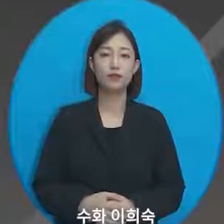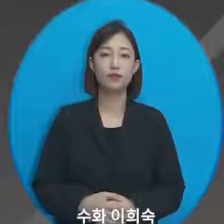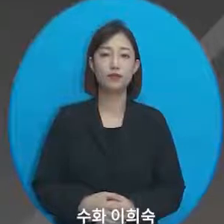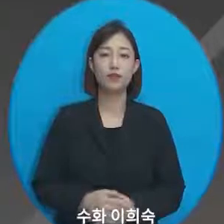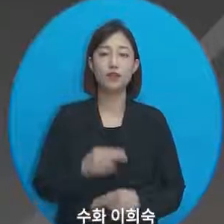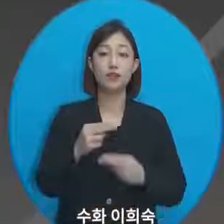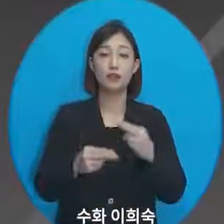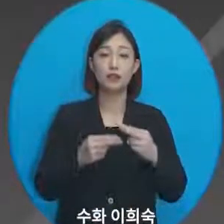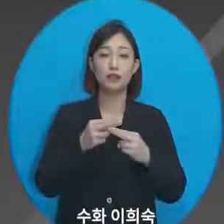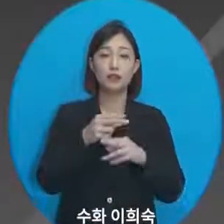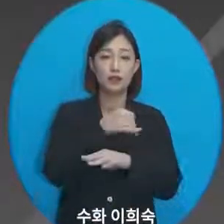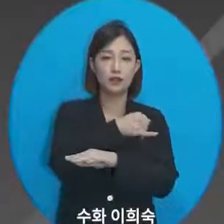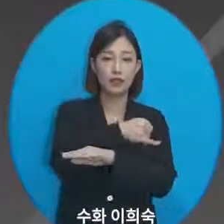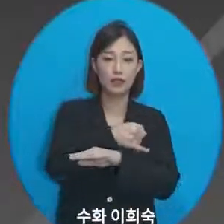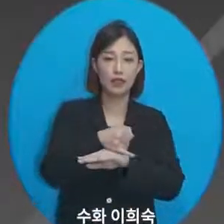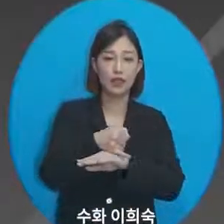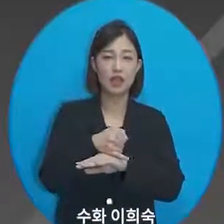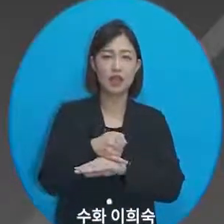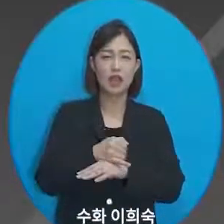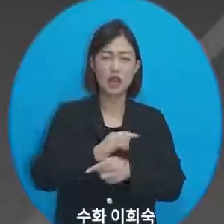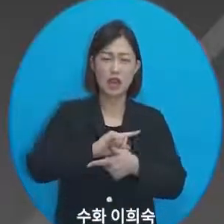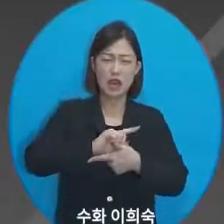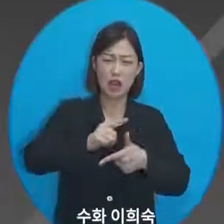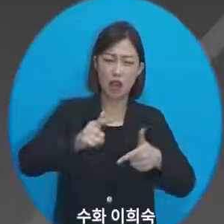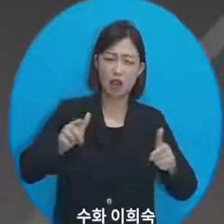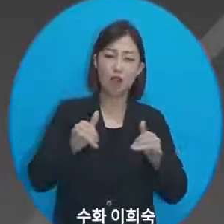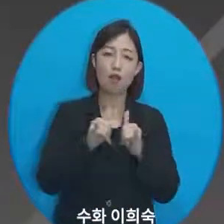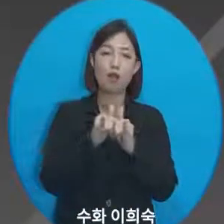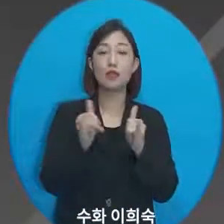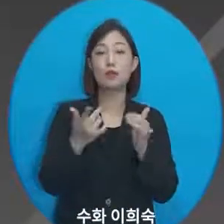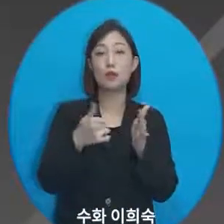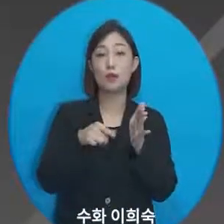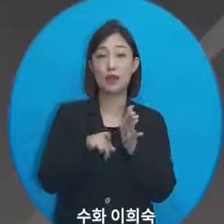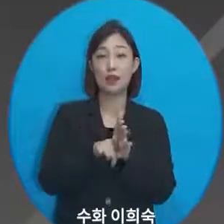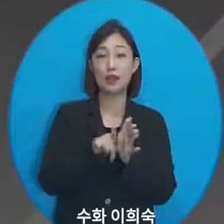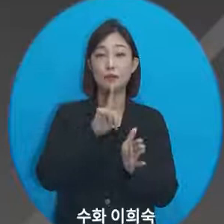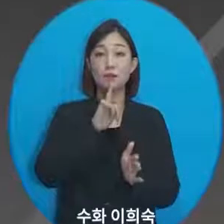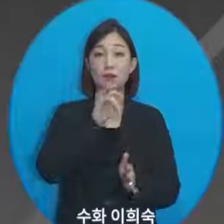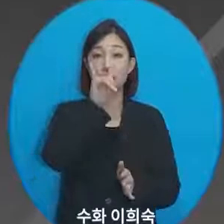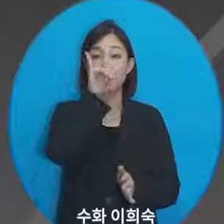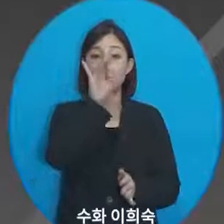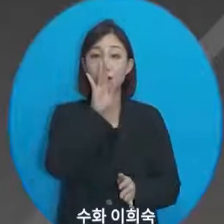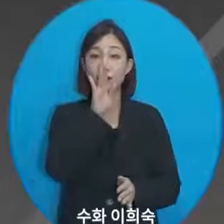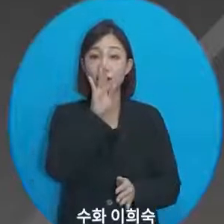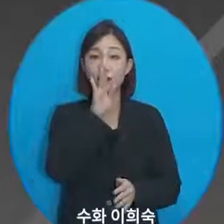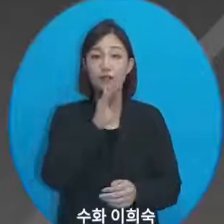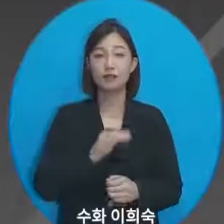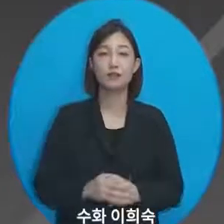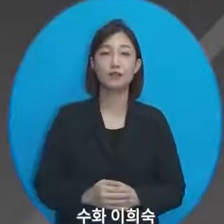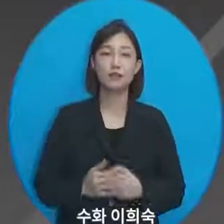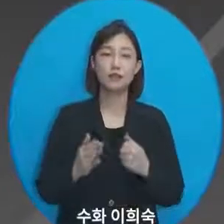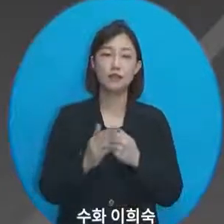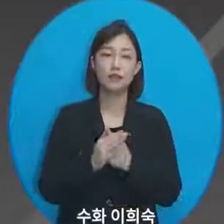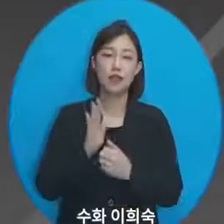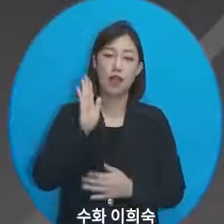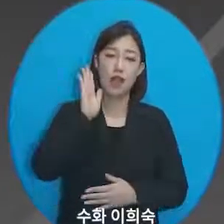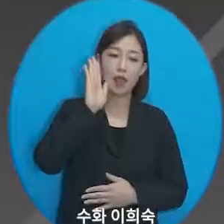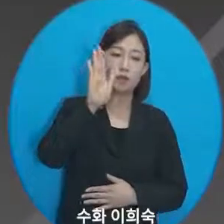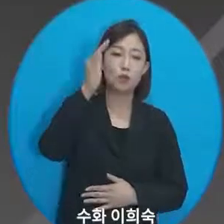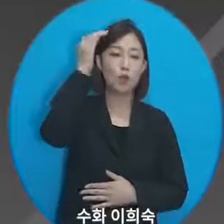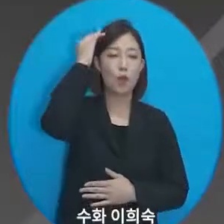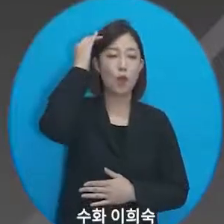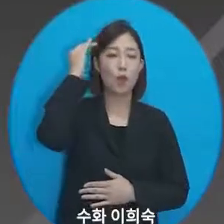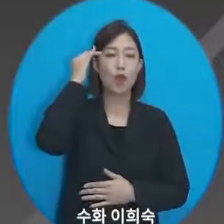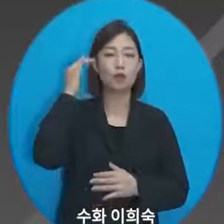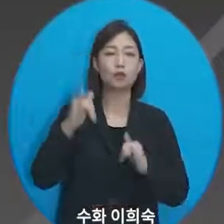그러한 유니버셜 디자인이 앞에서 다양한 사용자라고 했을 때 앞으로 우리 사회가 고령 사회가 됐을 때 노인의